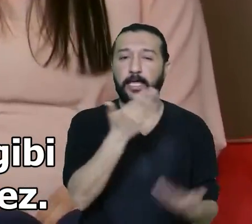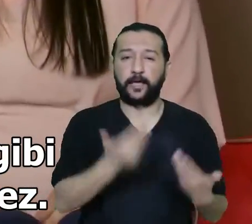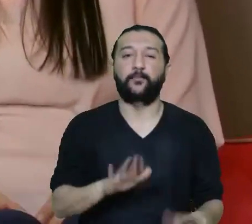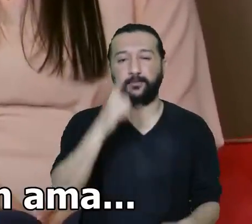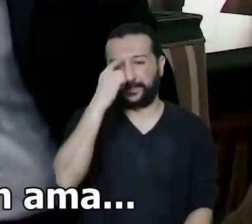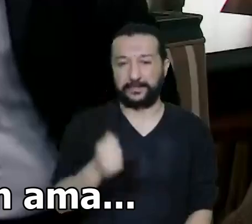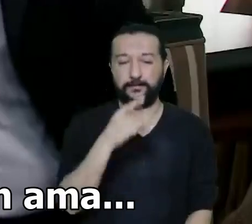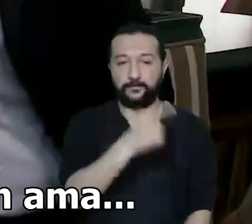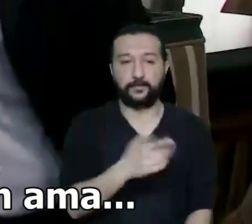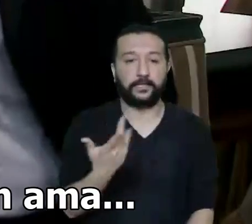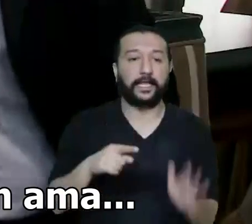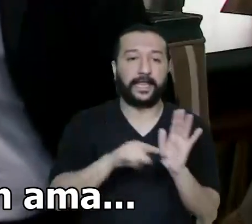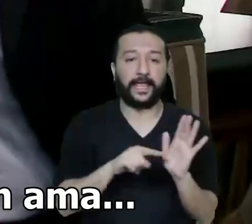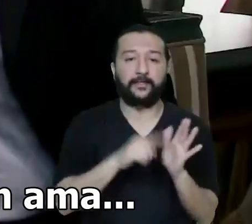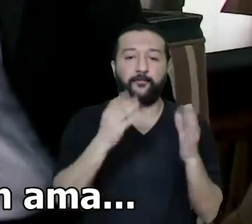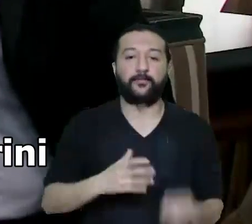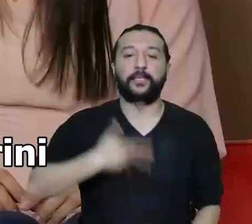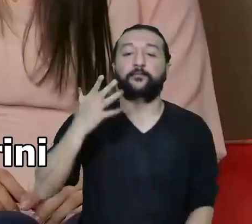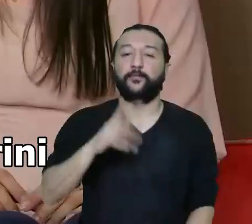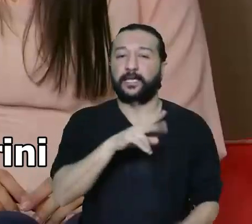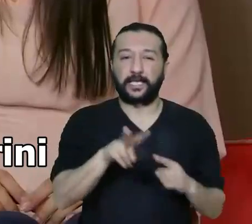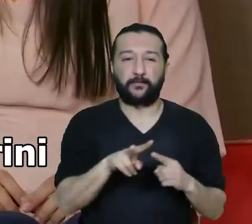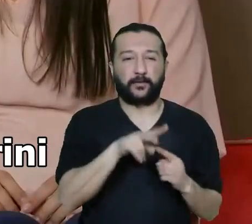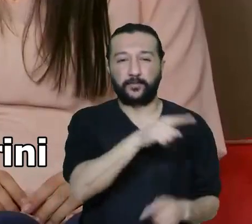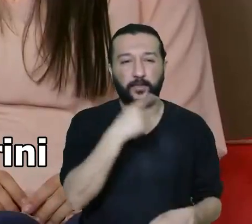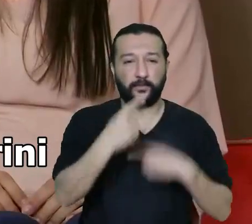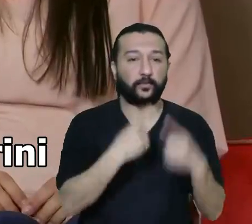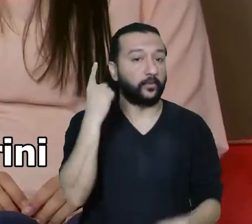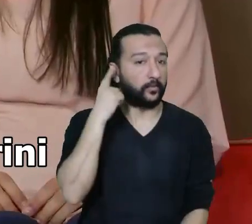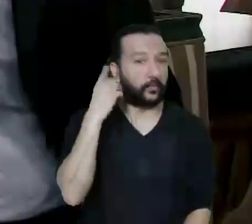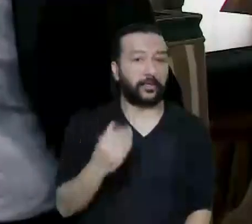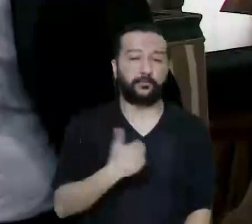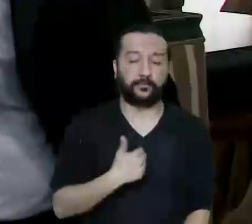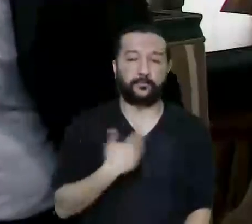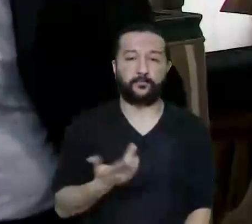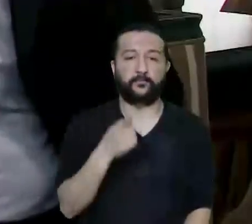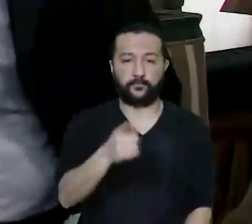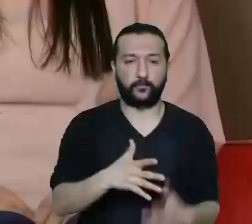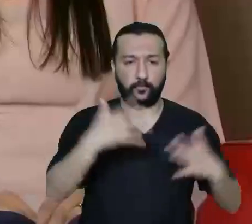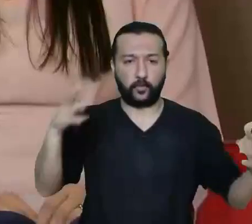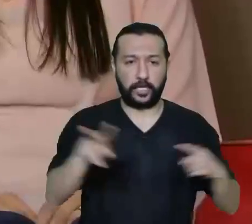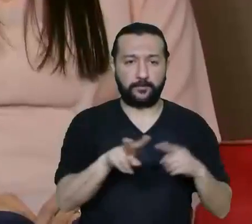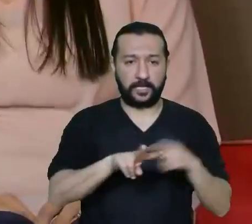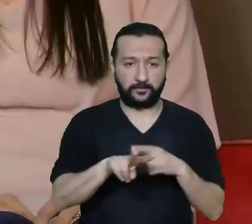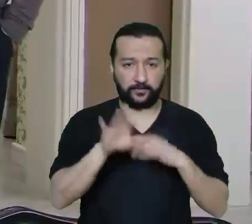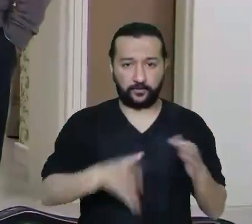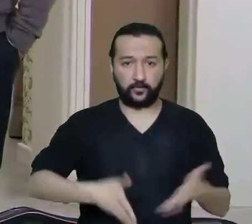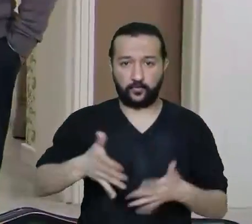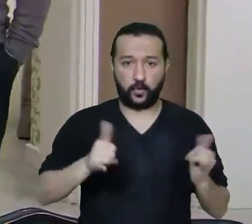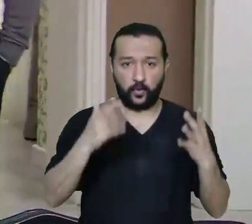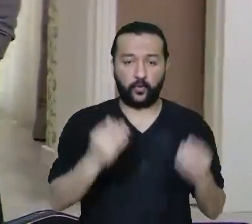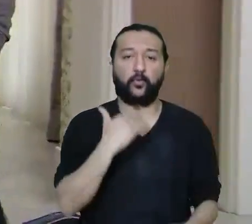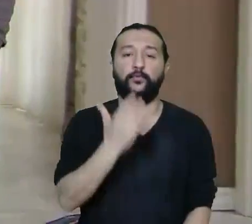kabul etmez. Hani negatif olmayayım diyorum ama Kemal'imin söyleyeceklerini duyar gibiyim. Koskoca Kemal Yılmaz